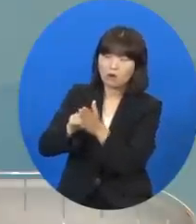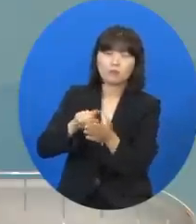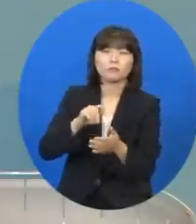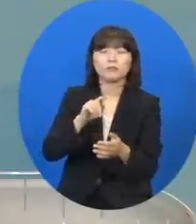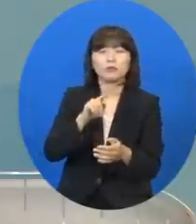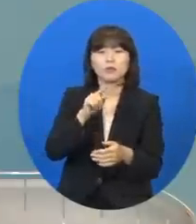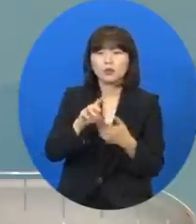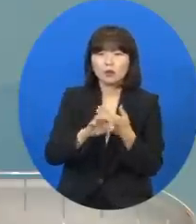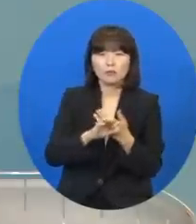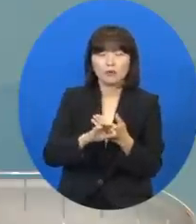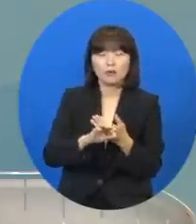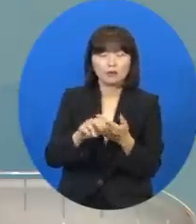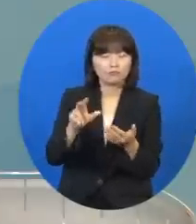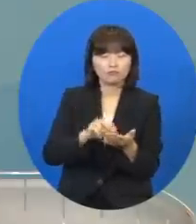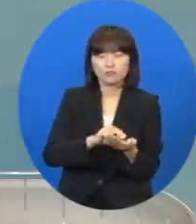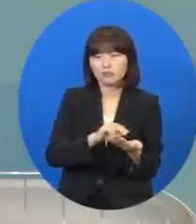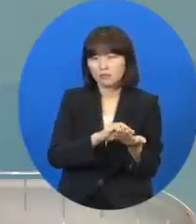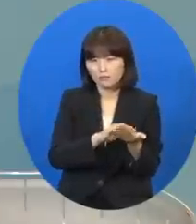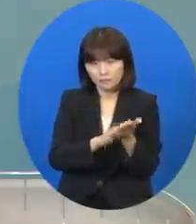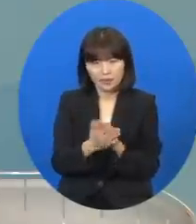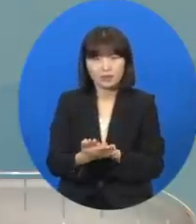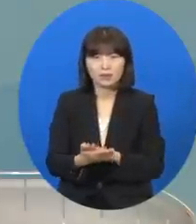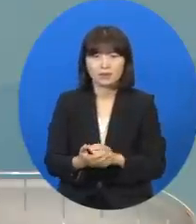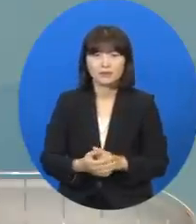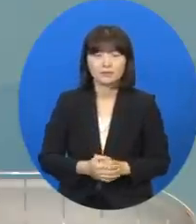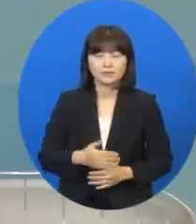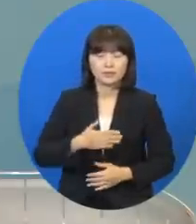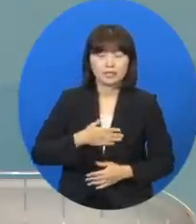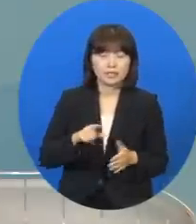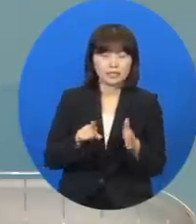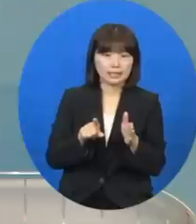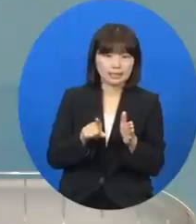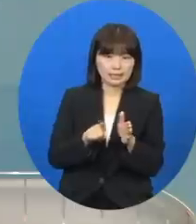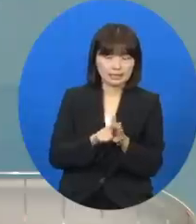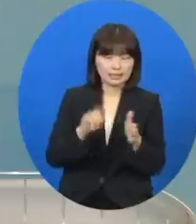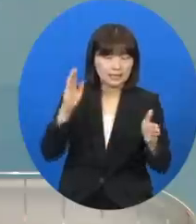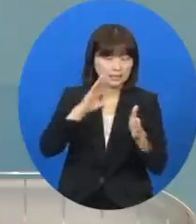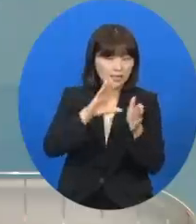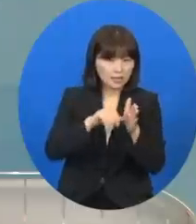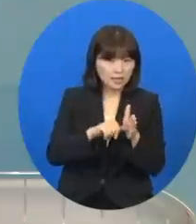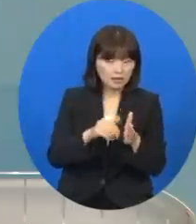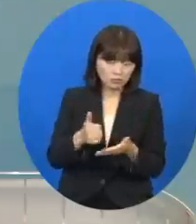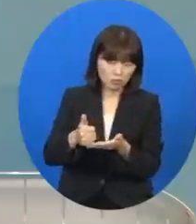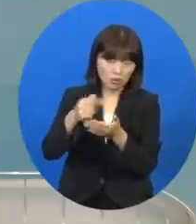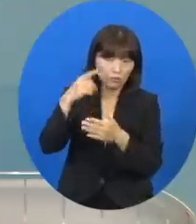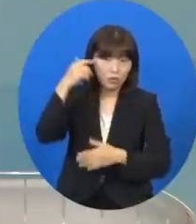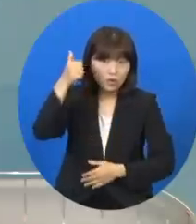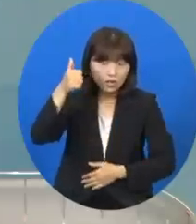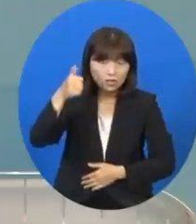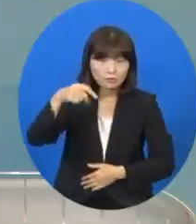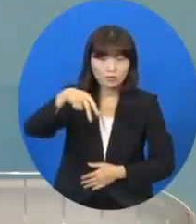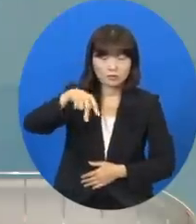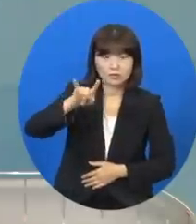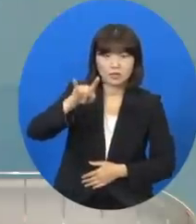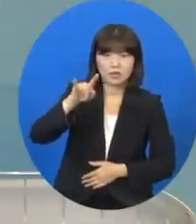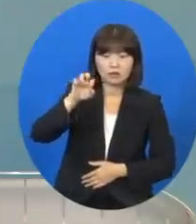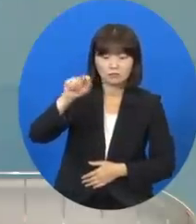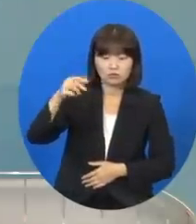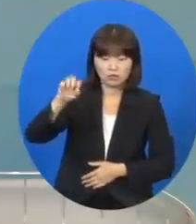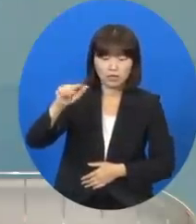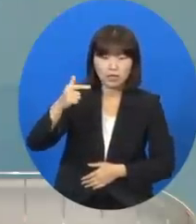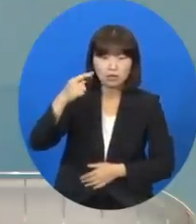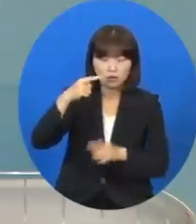제가 신학생 때 참 존경하던 목사님이 계셨는데 세문안 교회를 담임하시던 고 김동익